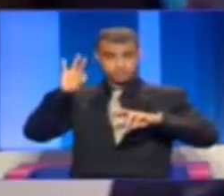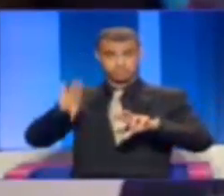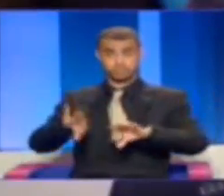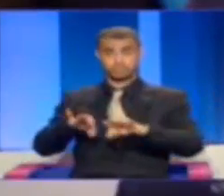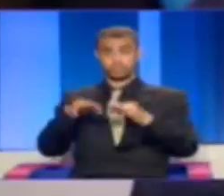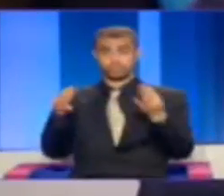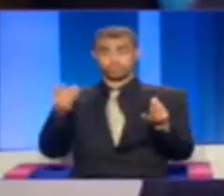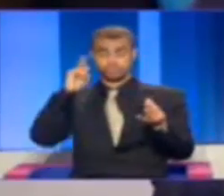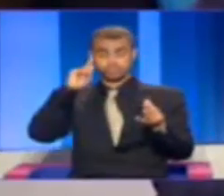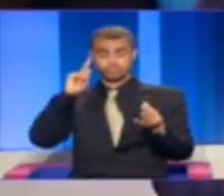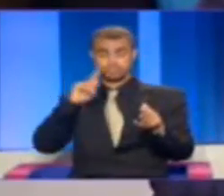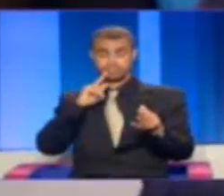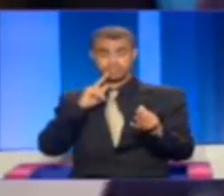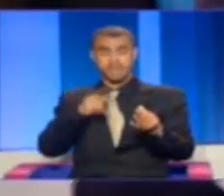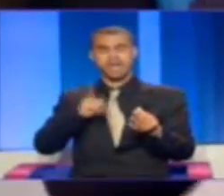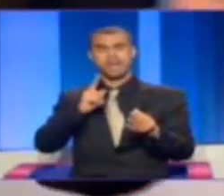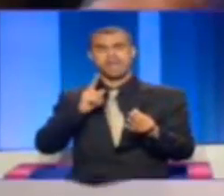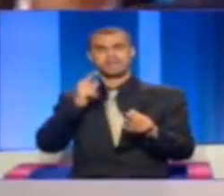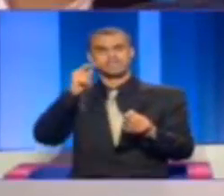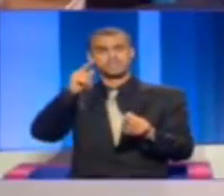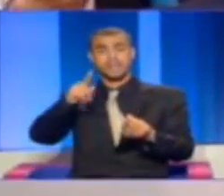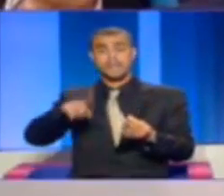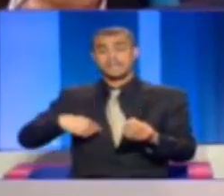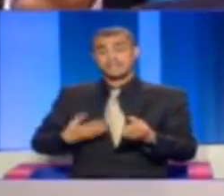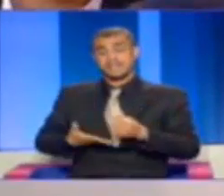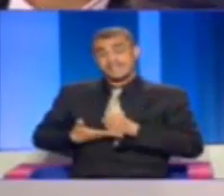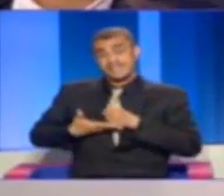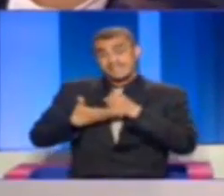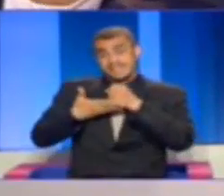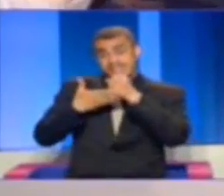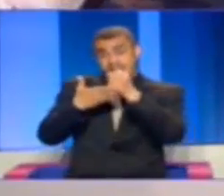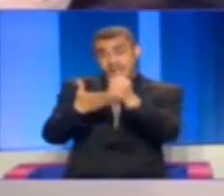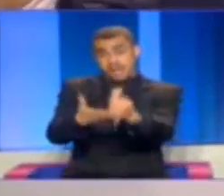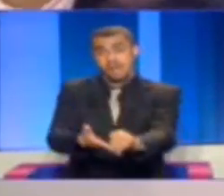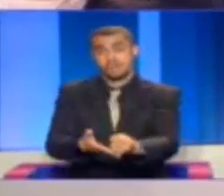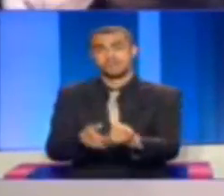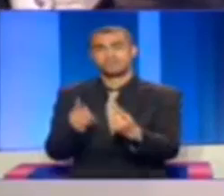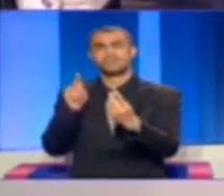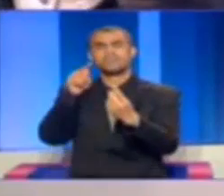المبكر نقدروا نساهموا بواحد الشكل من الاشكال بان ما نقدروش نوصلوا